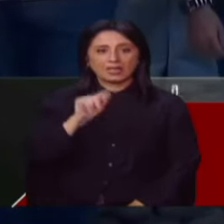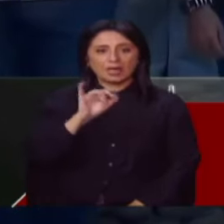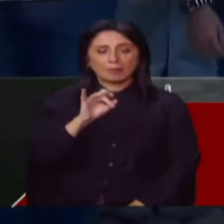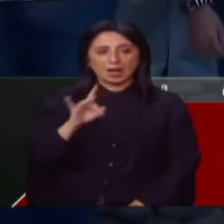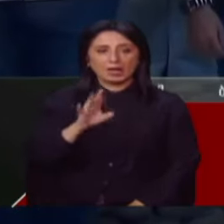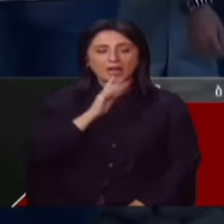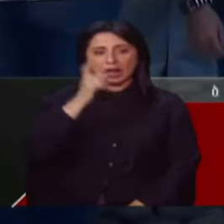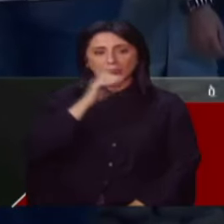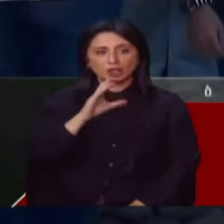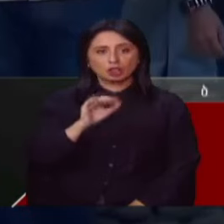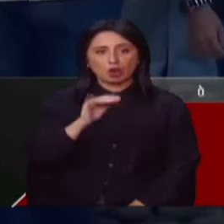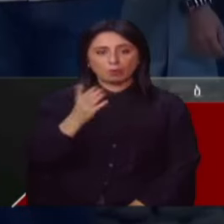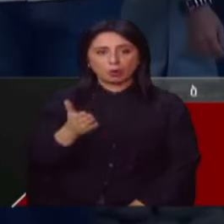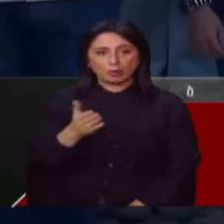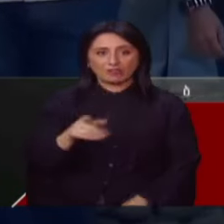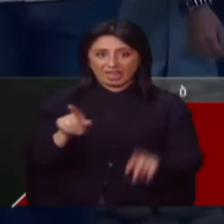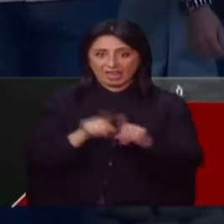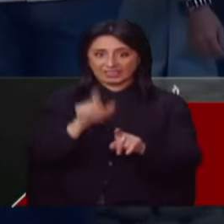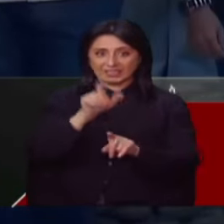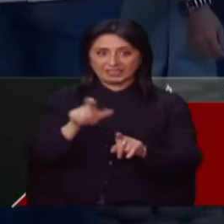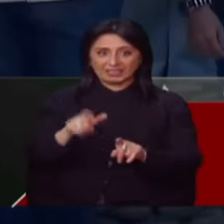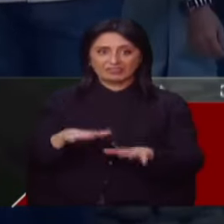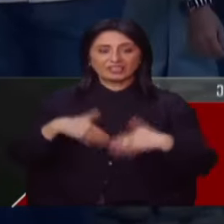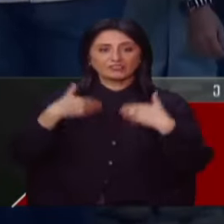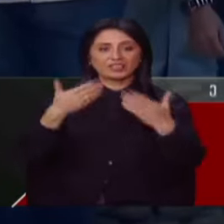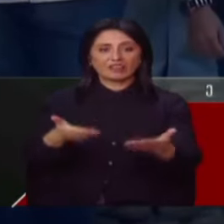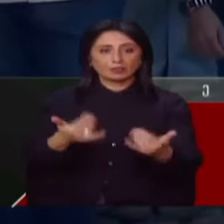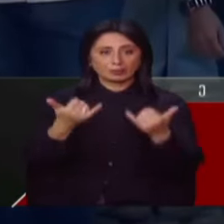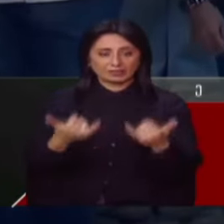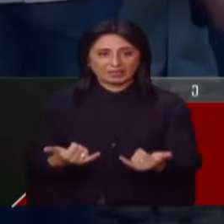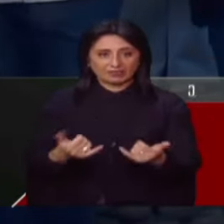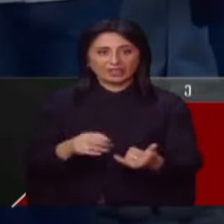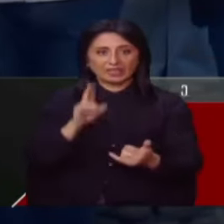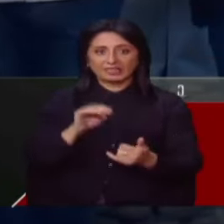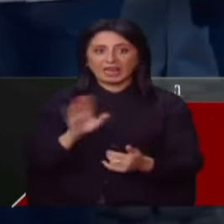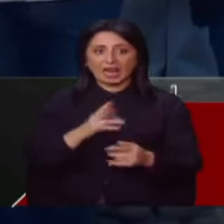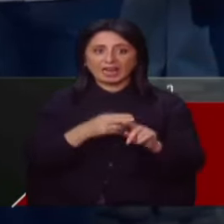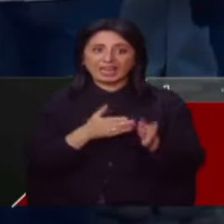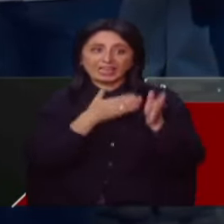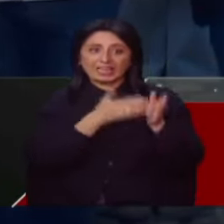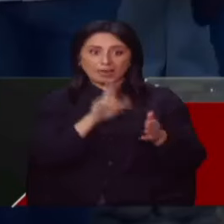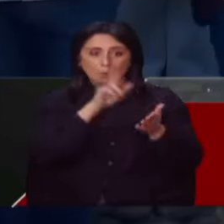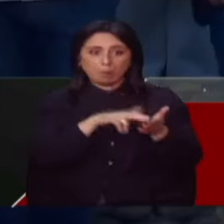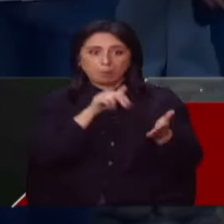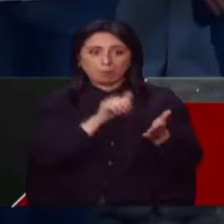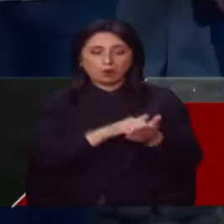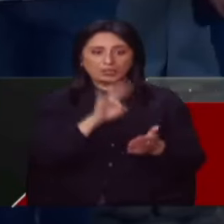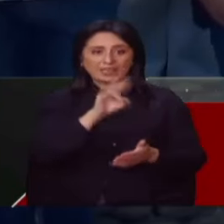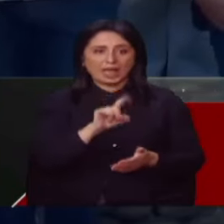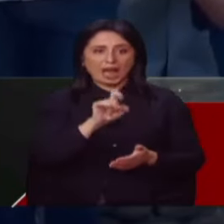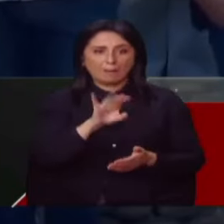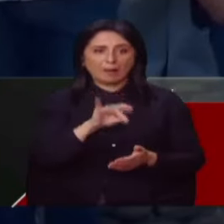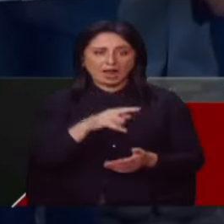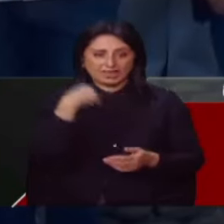თამარი, ქალბატონი სოფო. ასეთ ადამიანებს გთავაზობთ ჩვენ დღეს და არა იმ ბოდიში და ნახმარ